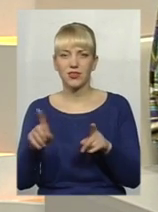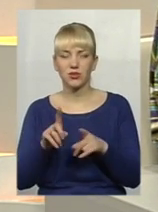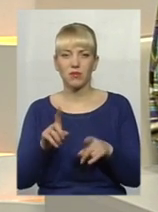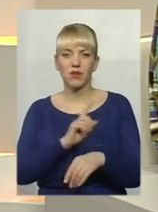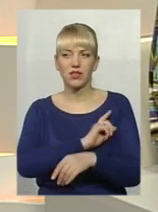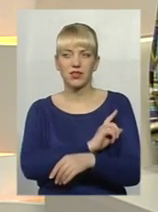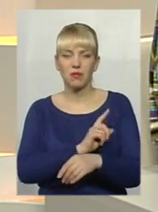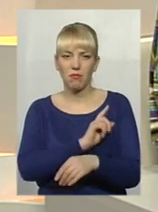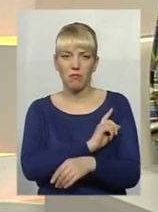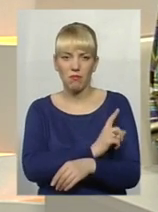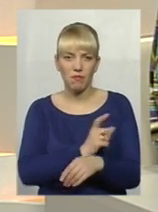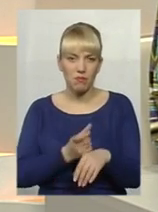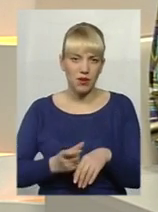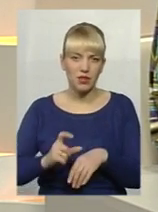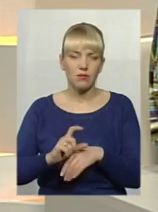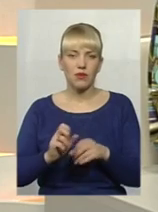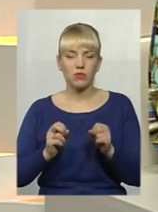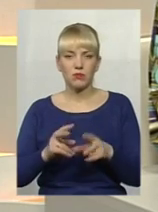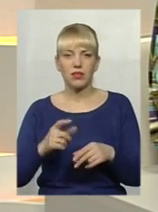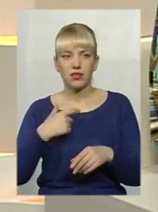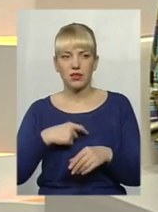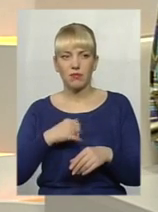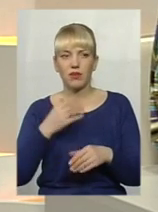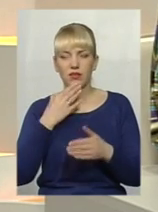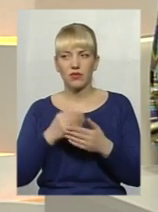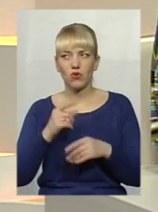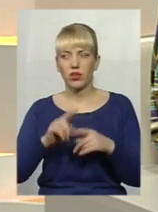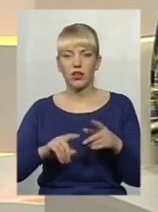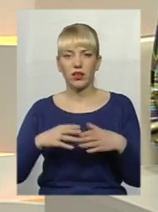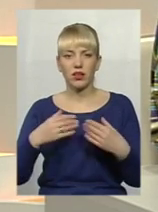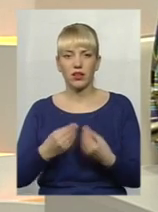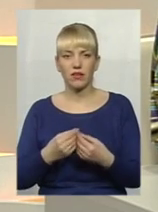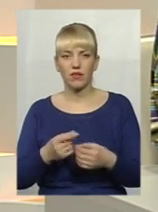убезпечити себе і своїх рідних під час утин, власне,